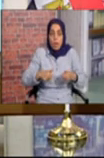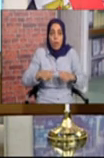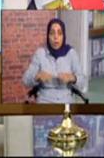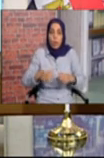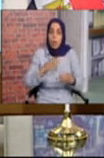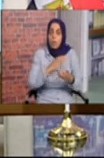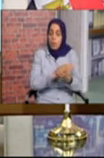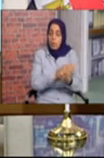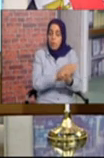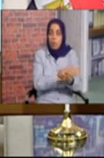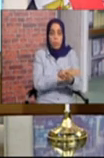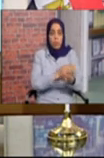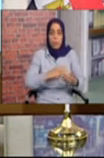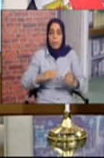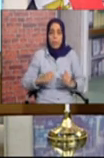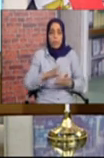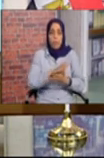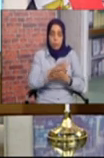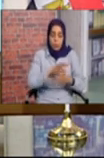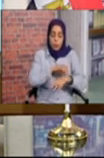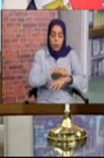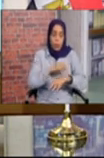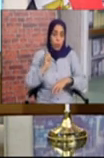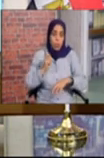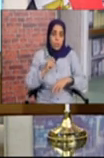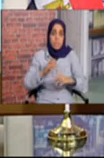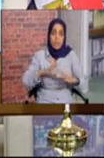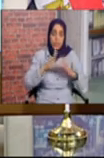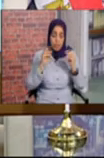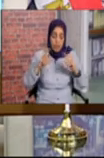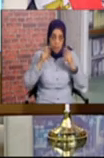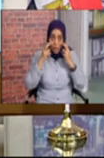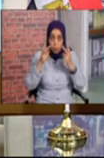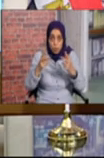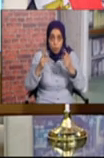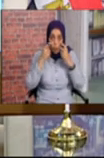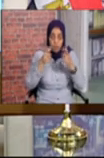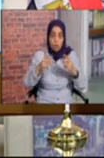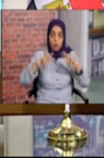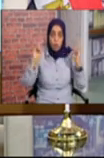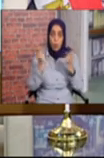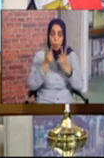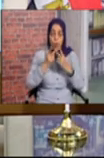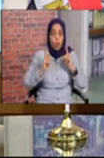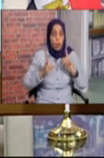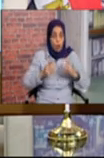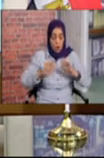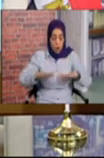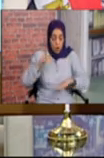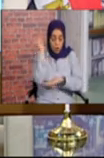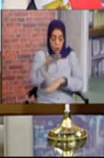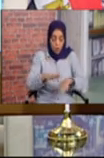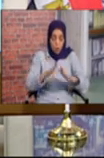جدا الفيروس كبدي وانا بوري للبلاد الاوروبية انا عملت ايه على الارض الواقع